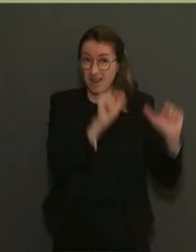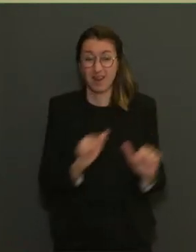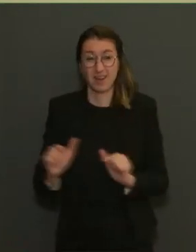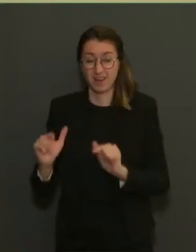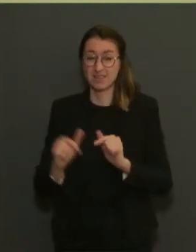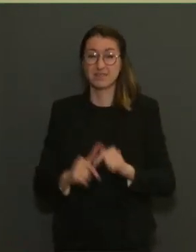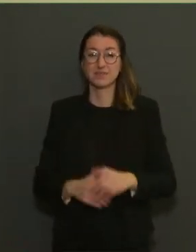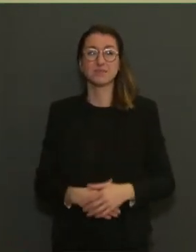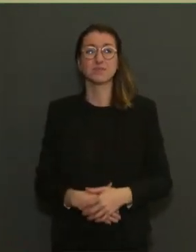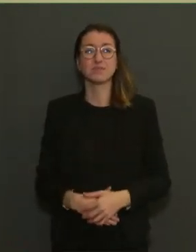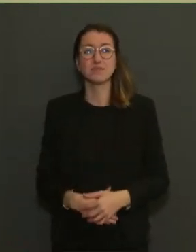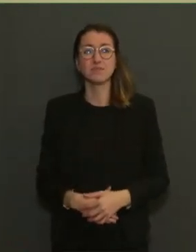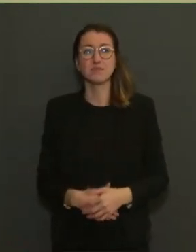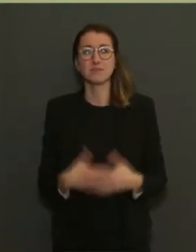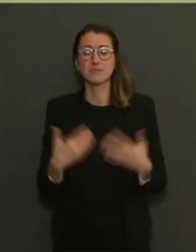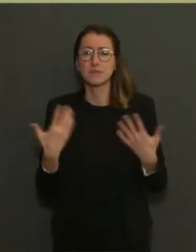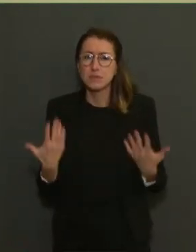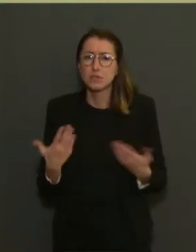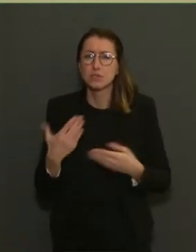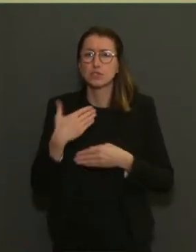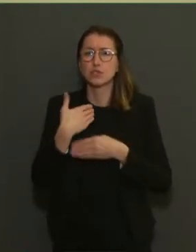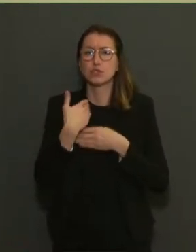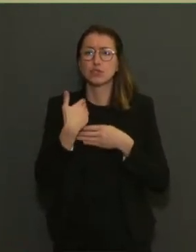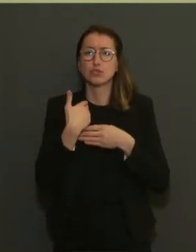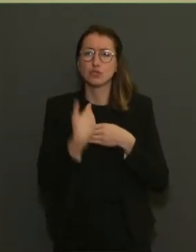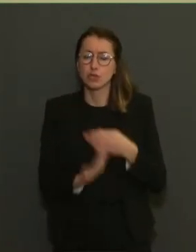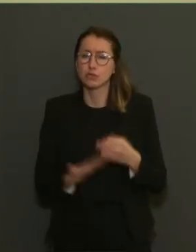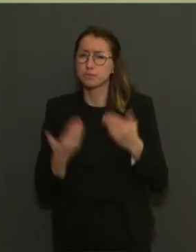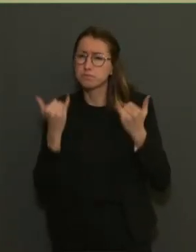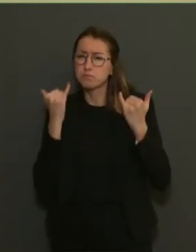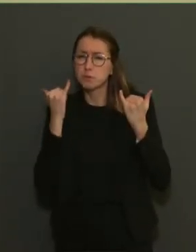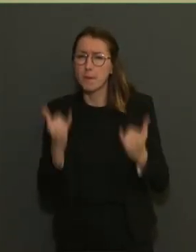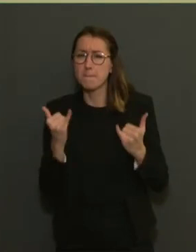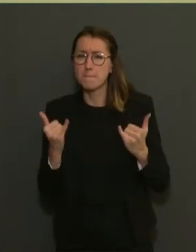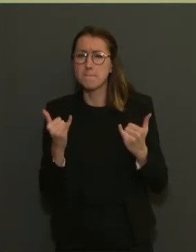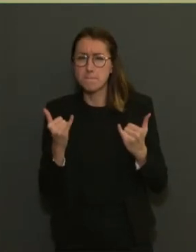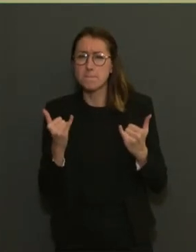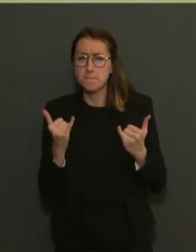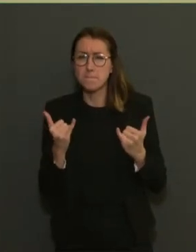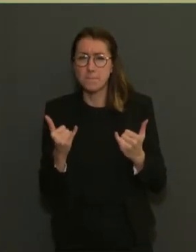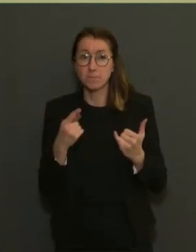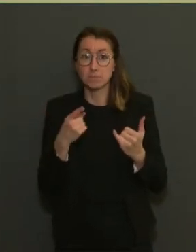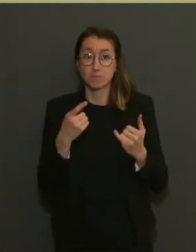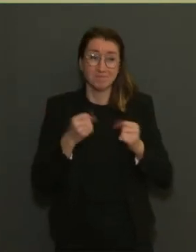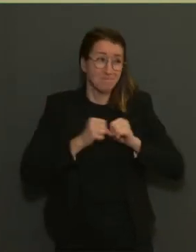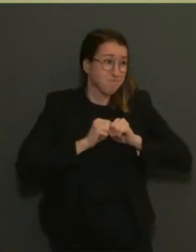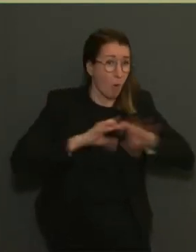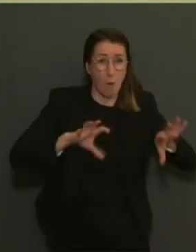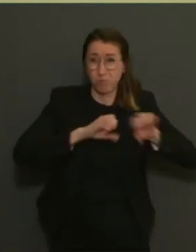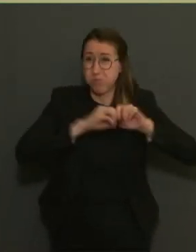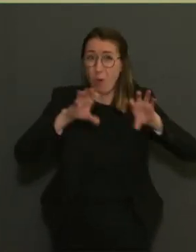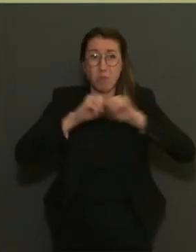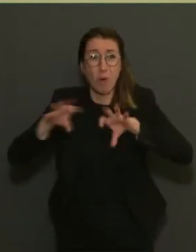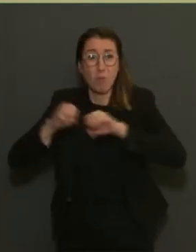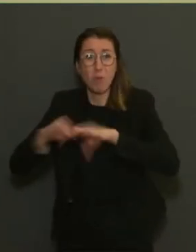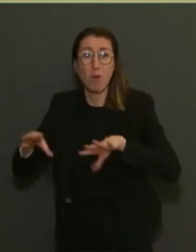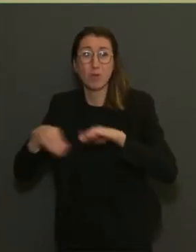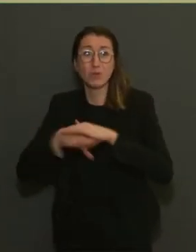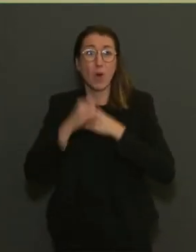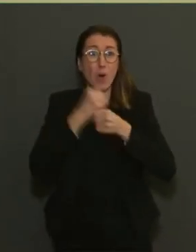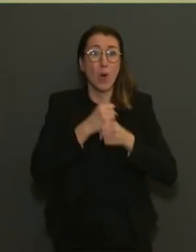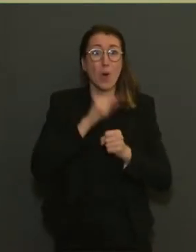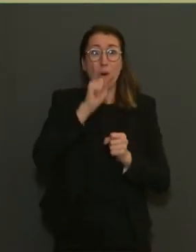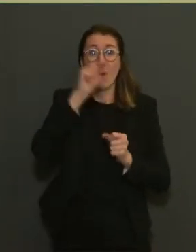Heureusement, le nombre de maisons de repos dans lesquelles des grosses épidémies se produisent, des gros clusters avec plus de 10 cas,